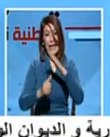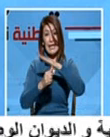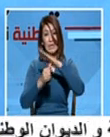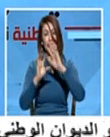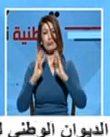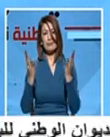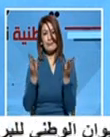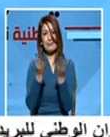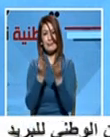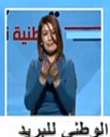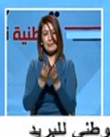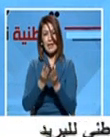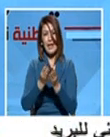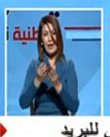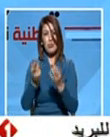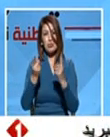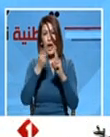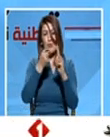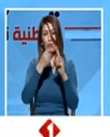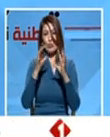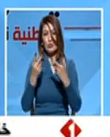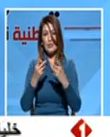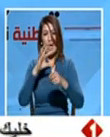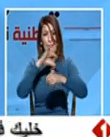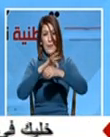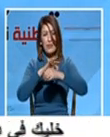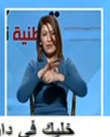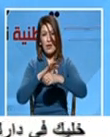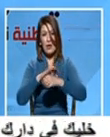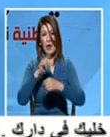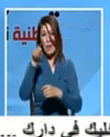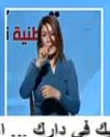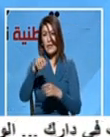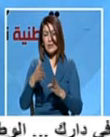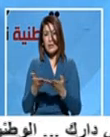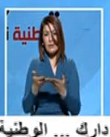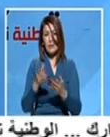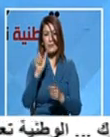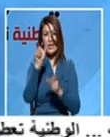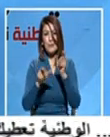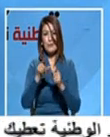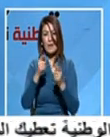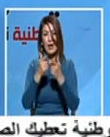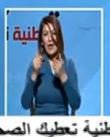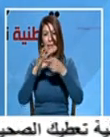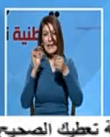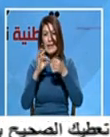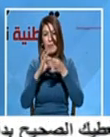بالامراض الاخرين. ساعة مثلا الامراض المزمنه، تعرفوا من شير الامراض المزمنه هذم هما